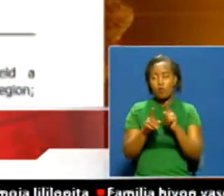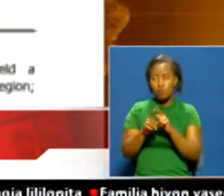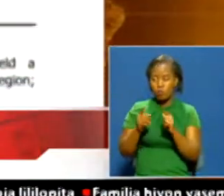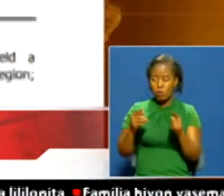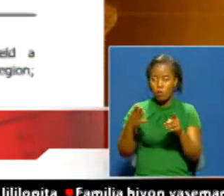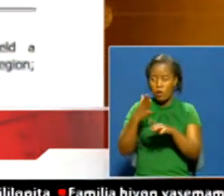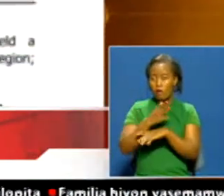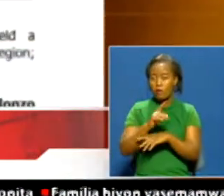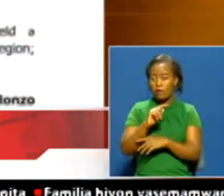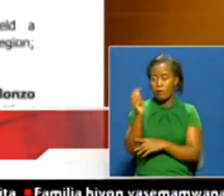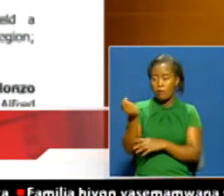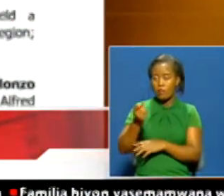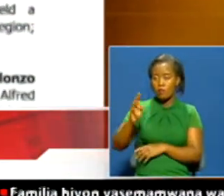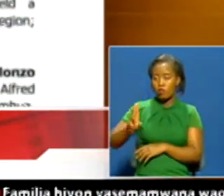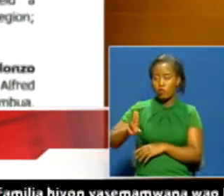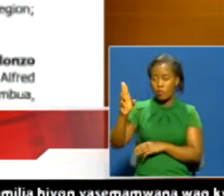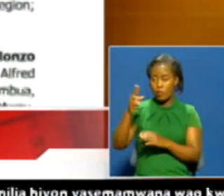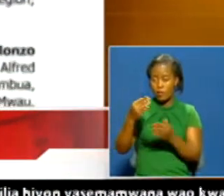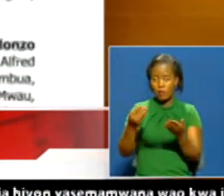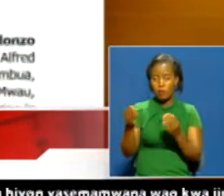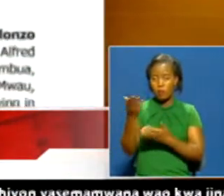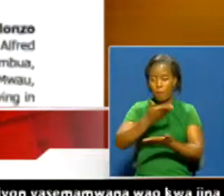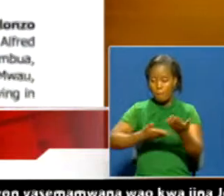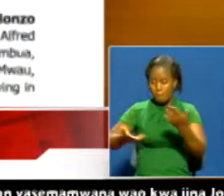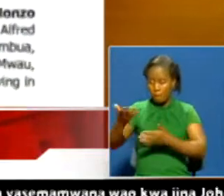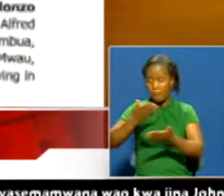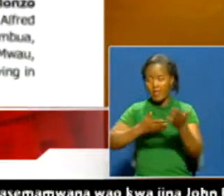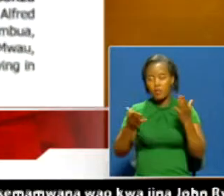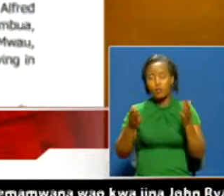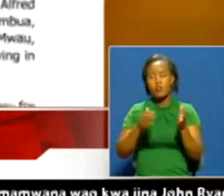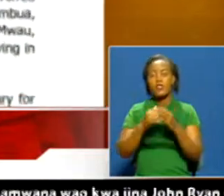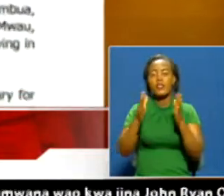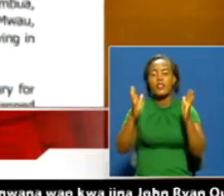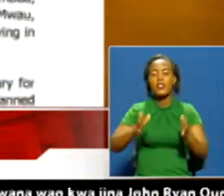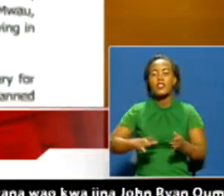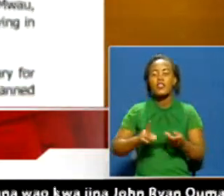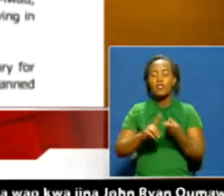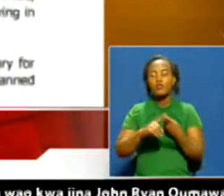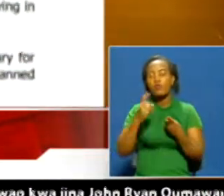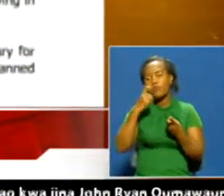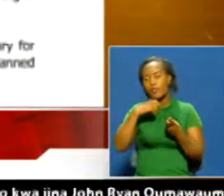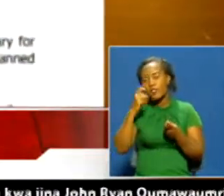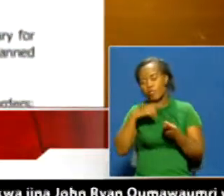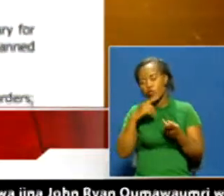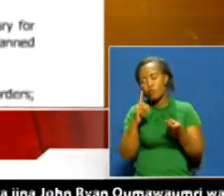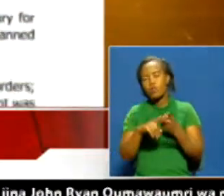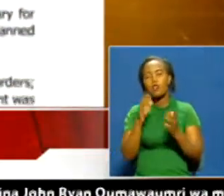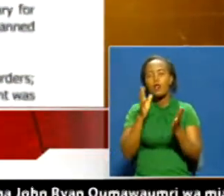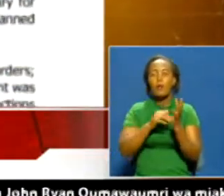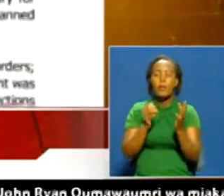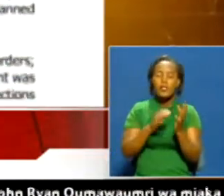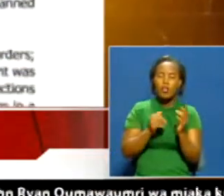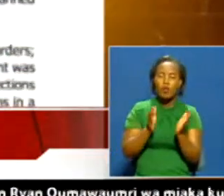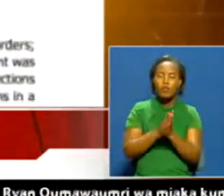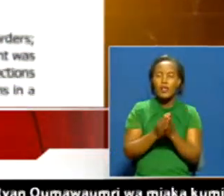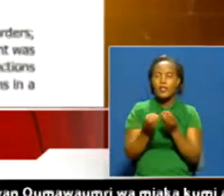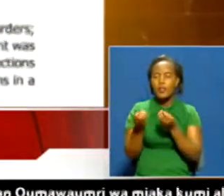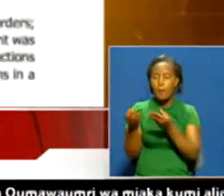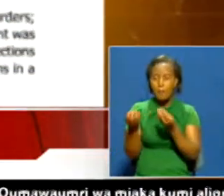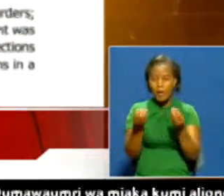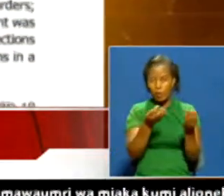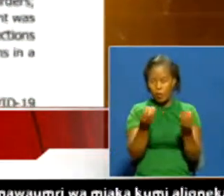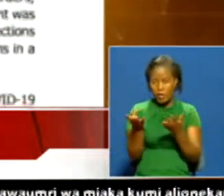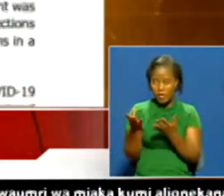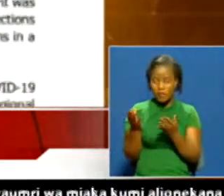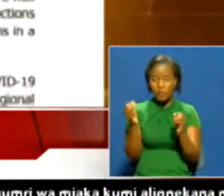taifa kukutana na kushauriana na viongozi wa kaunti za Kitui, Machakos na Makueni. Rais Kenyatta alikuwa imepangiwa kuzuru kaunti